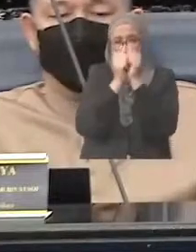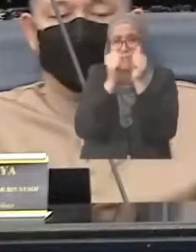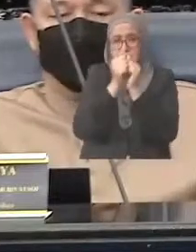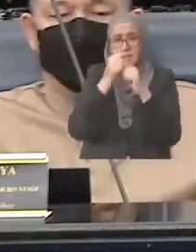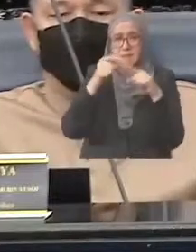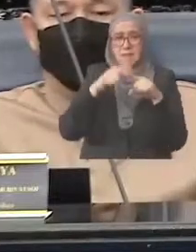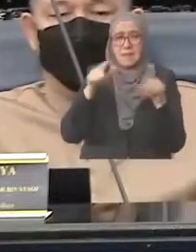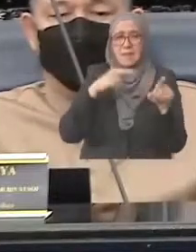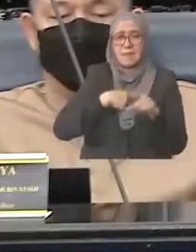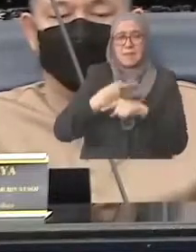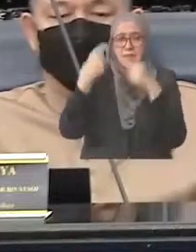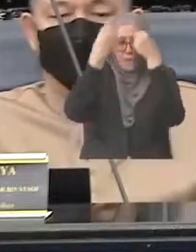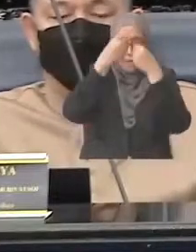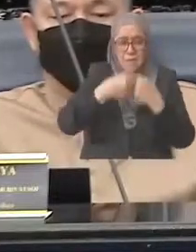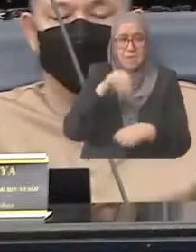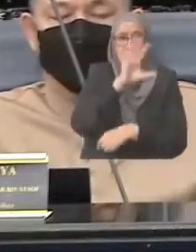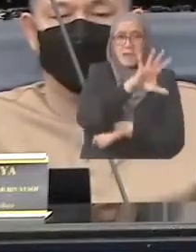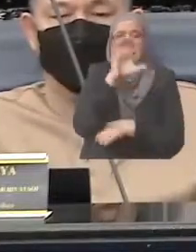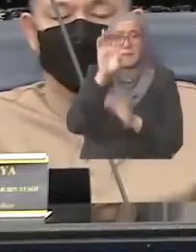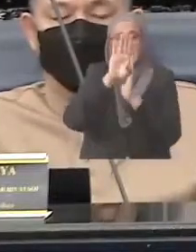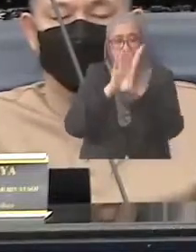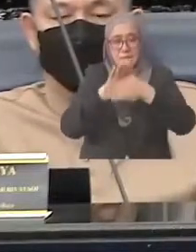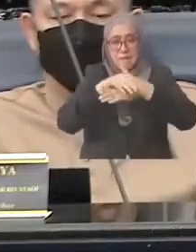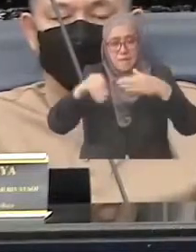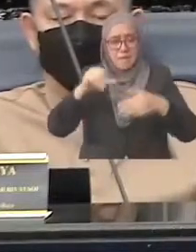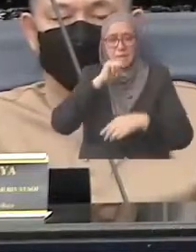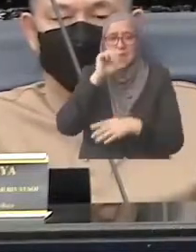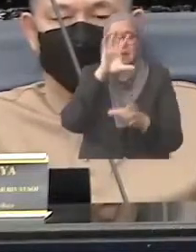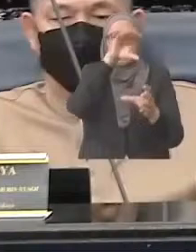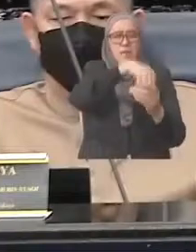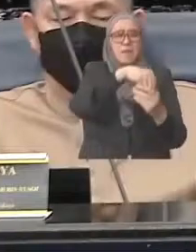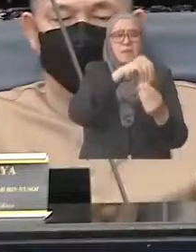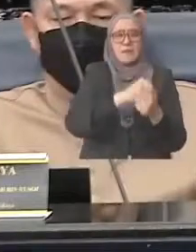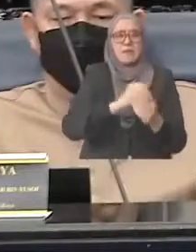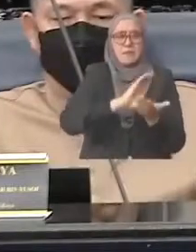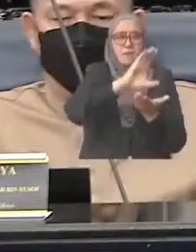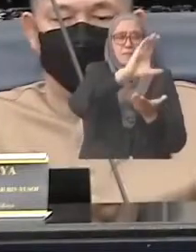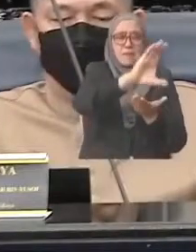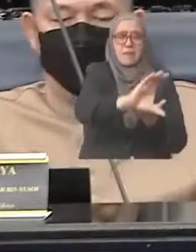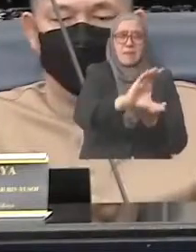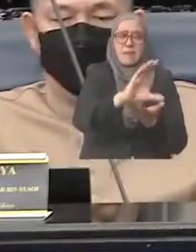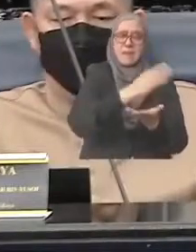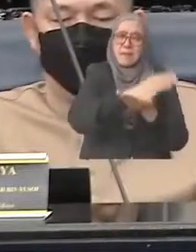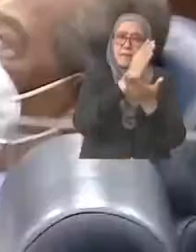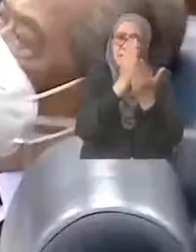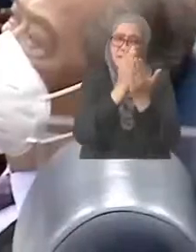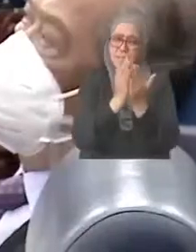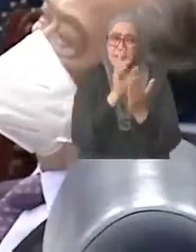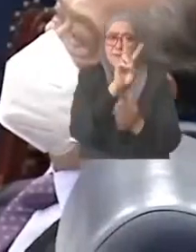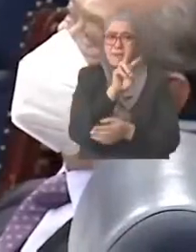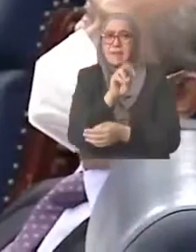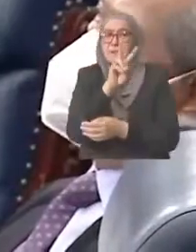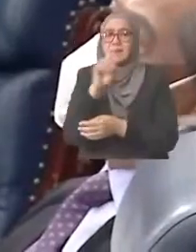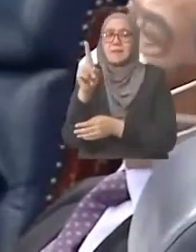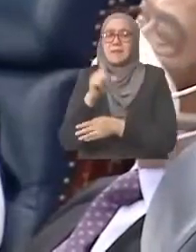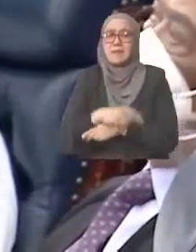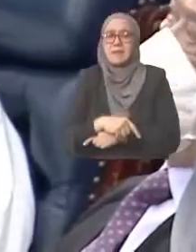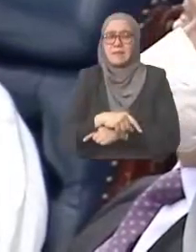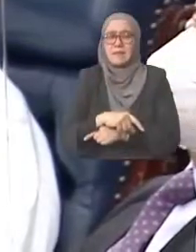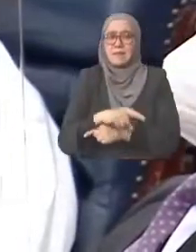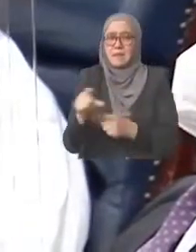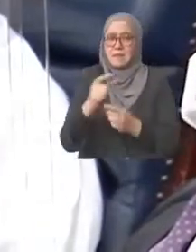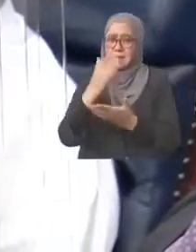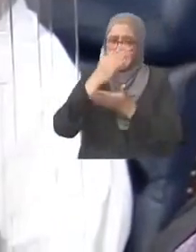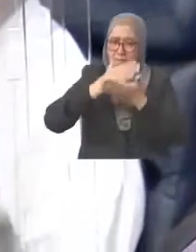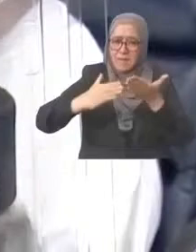blng yang tidak termasuk peruntukan belanjawan 21 PKS PKS inilah yang telah